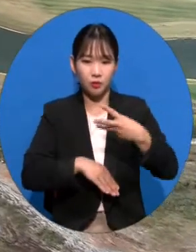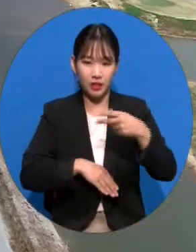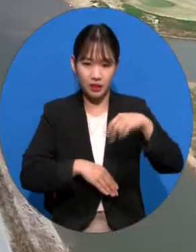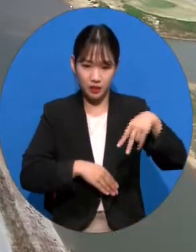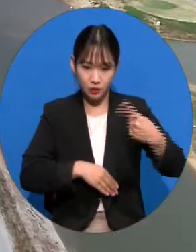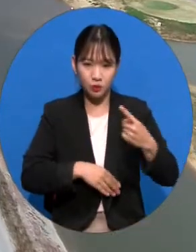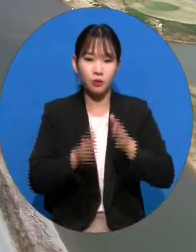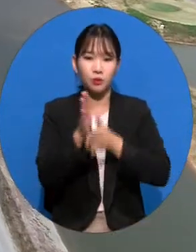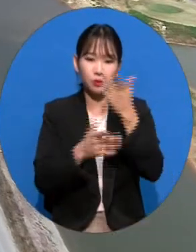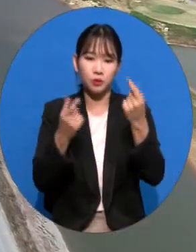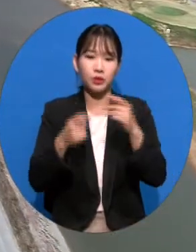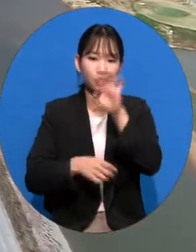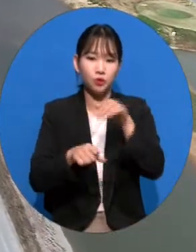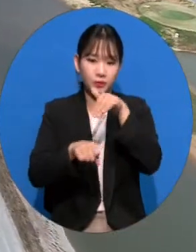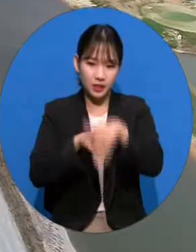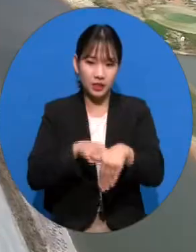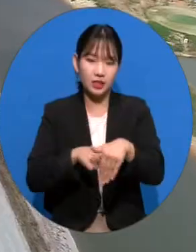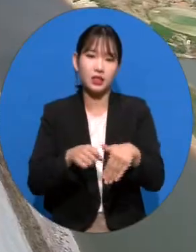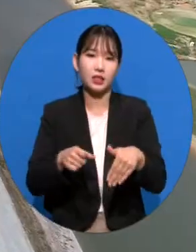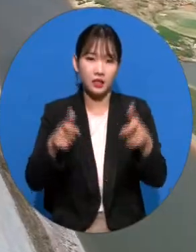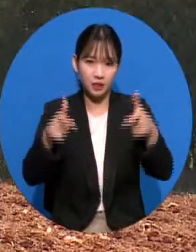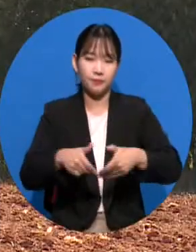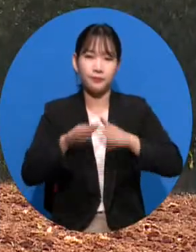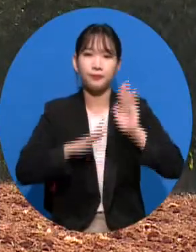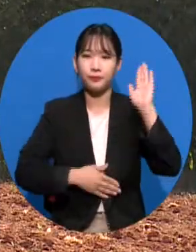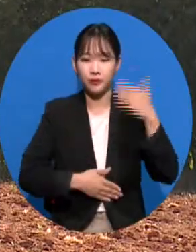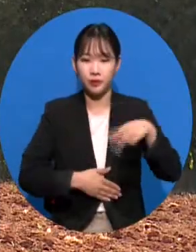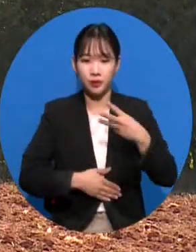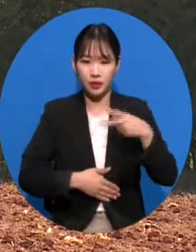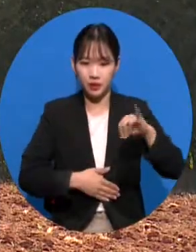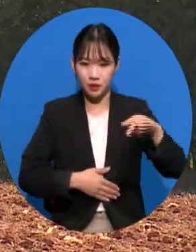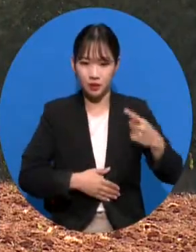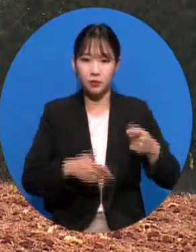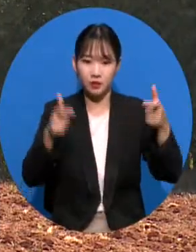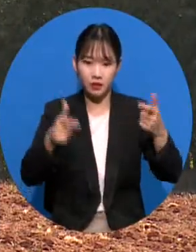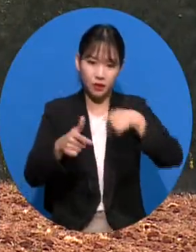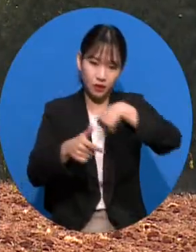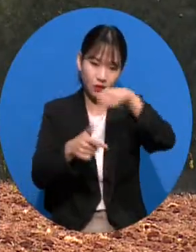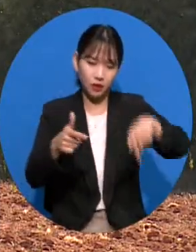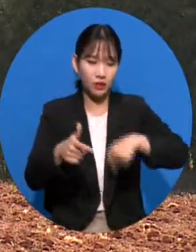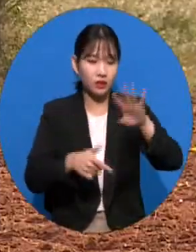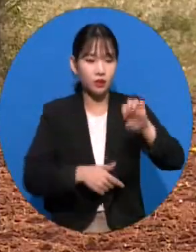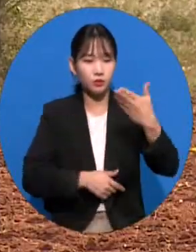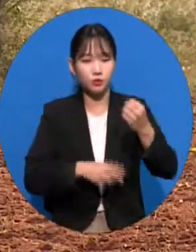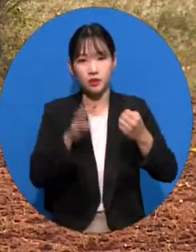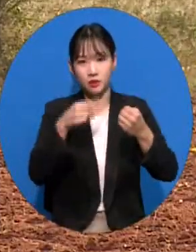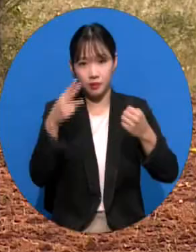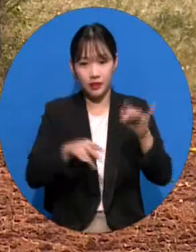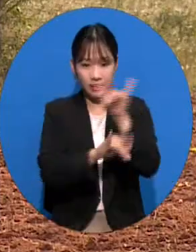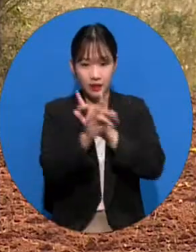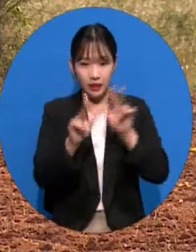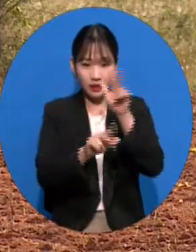기업도시에 이 같은 유럽형 테마파크가 조성됩니다. 솔라시도 기업도시 일대 49만 제곱미터에